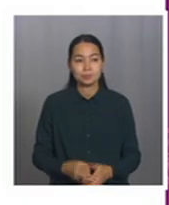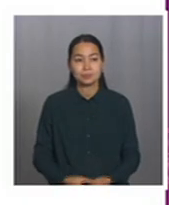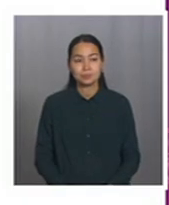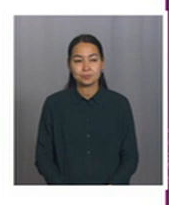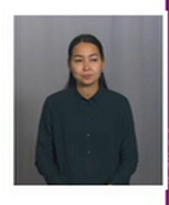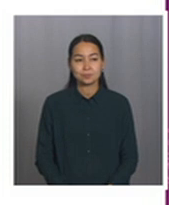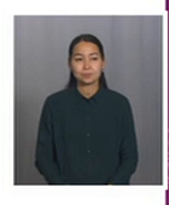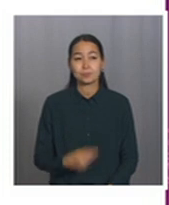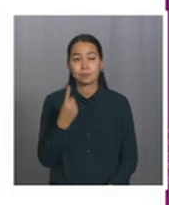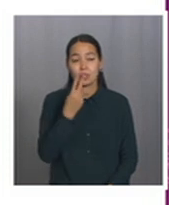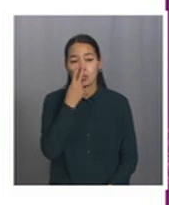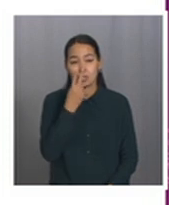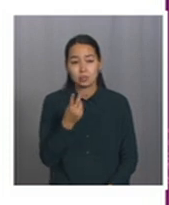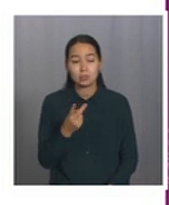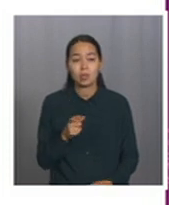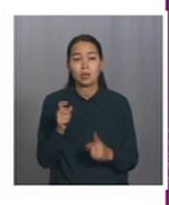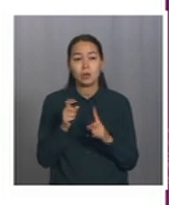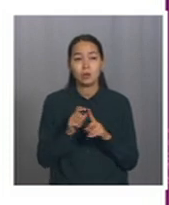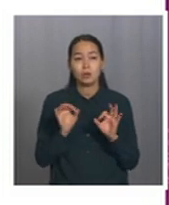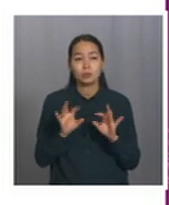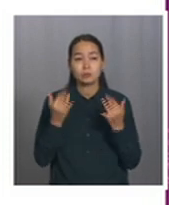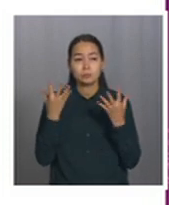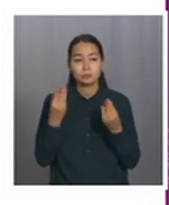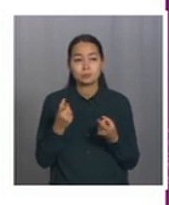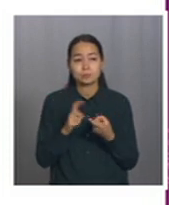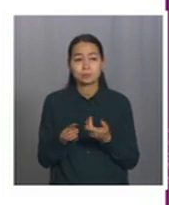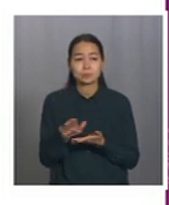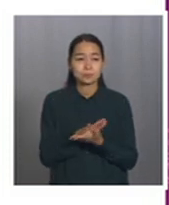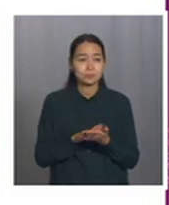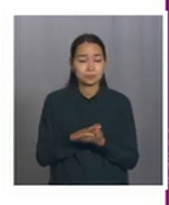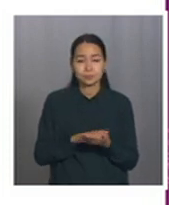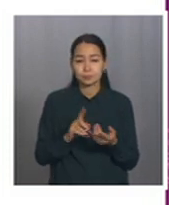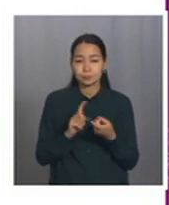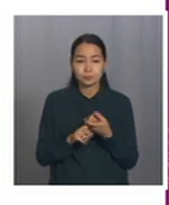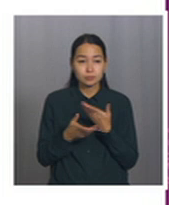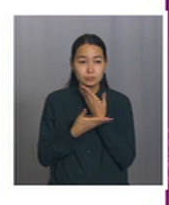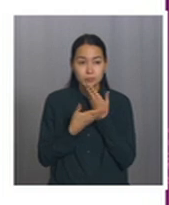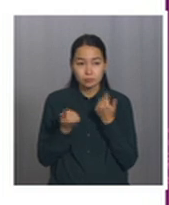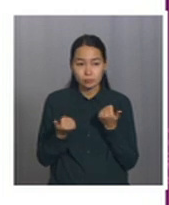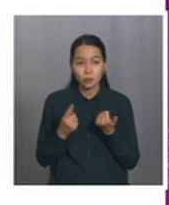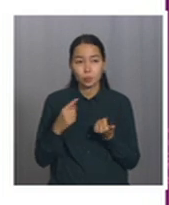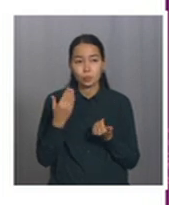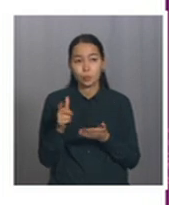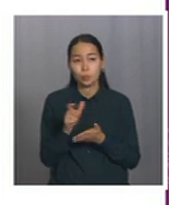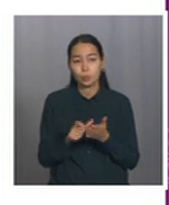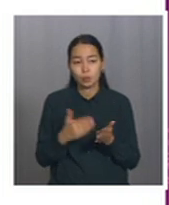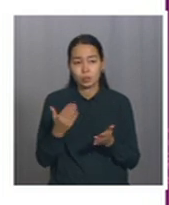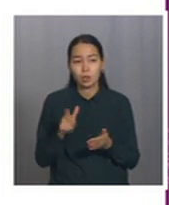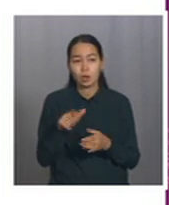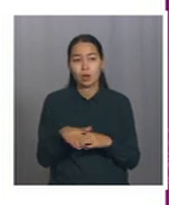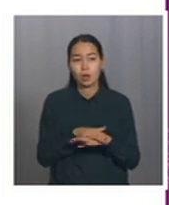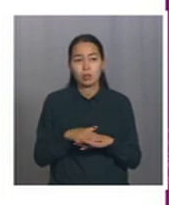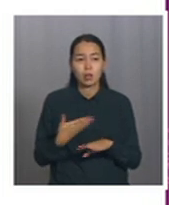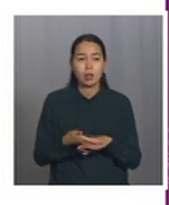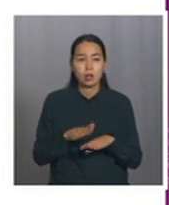Бір қарағанда, үзіндінің бүгінгі тақырыпқа ешқандай қатысы жоқ сияқты. Өйткені өлең халықтың ауыр